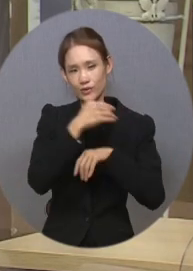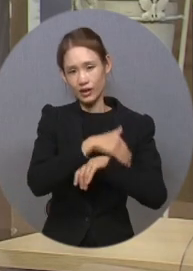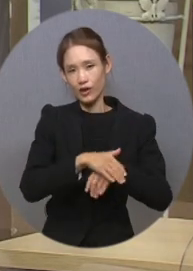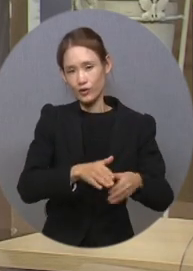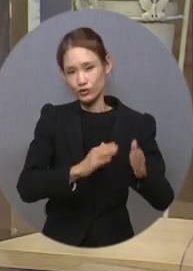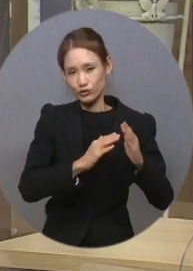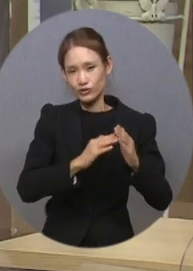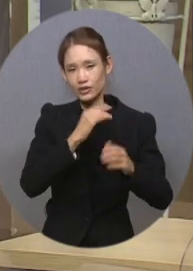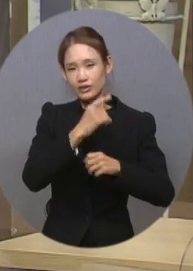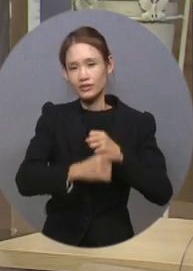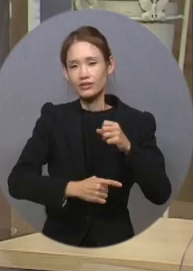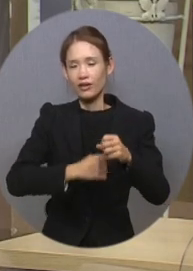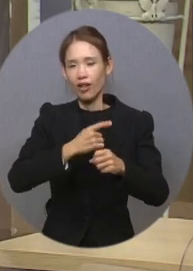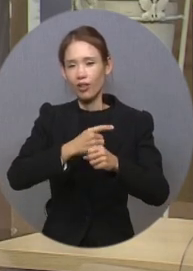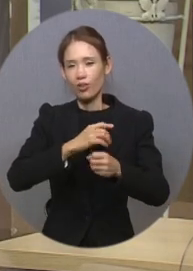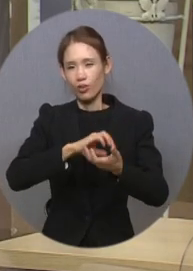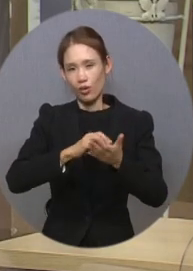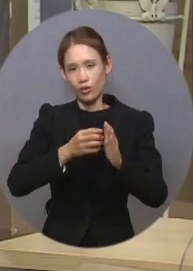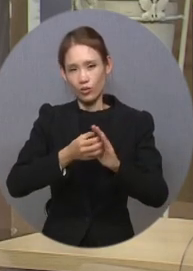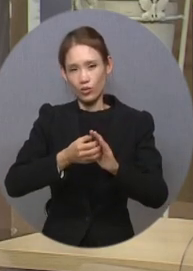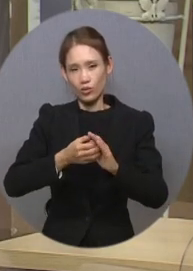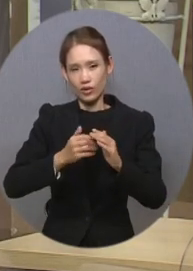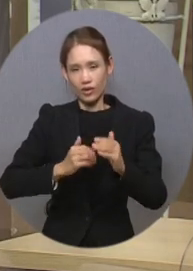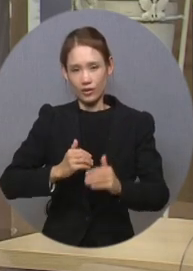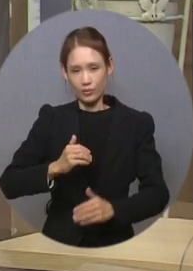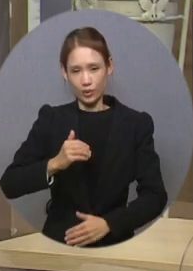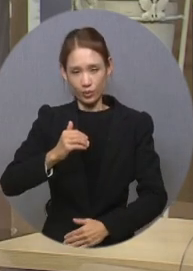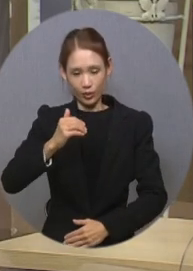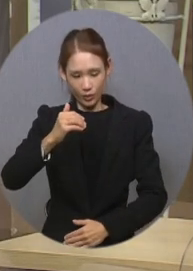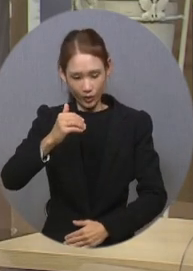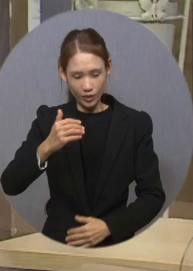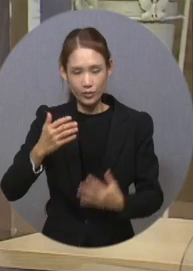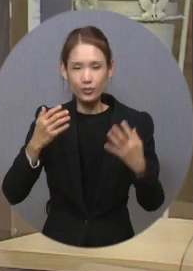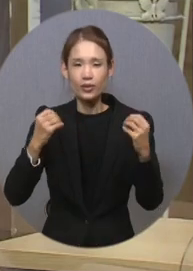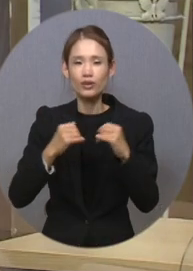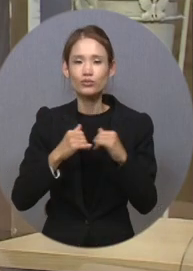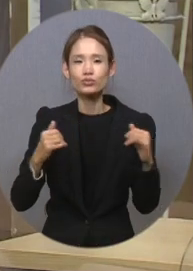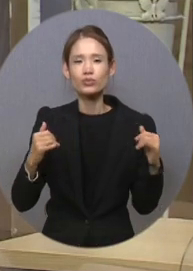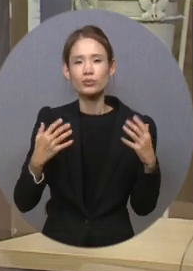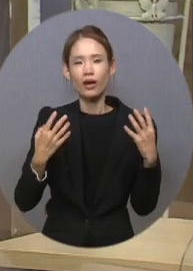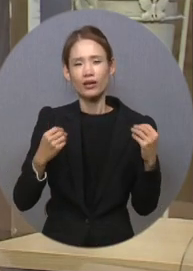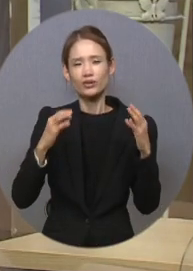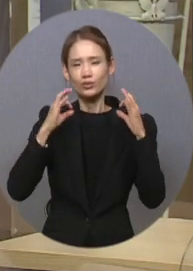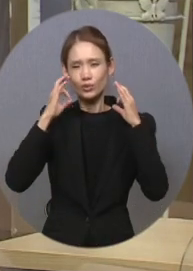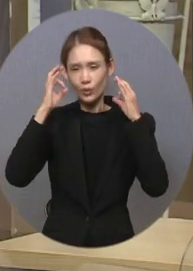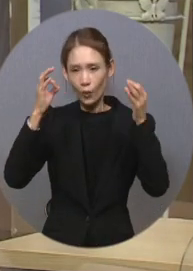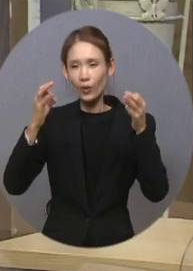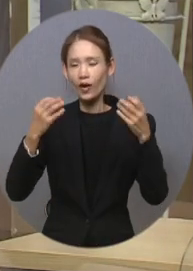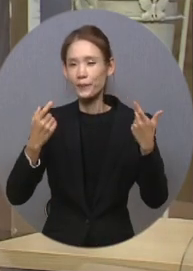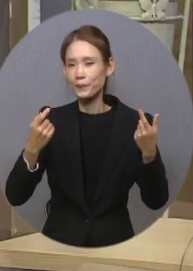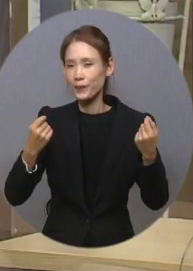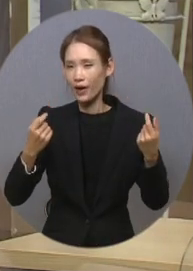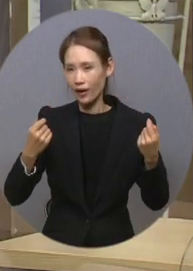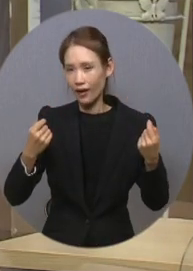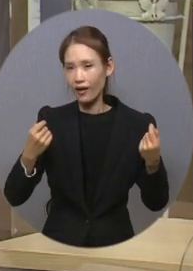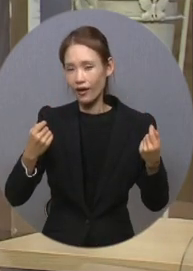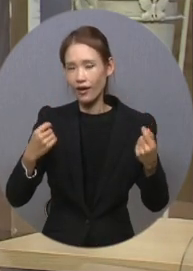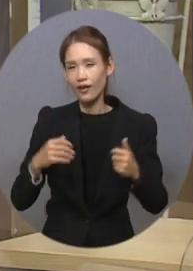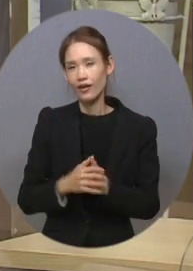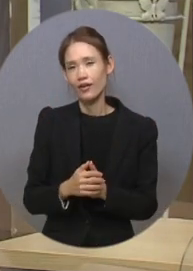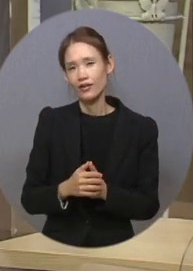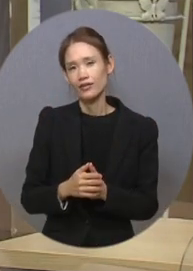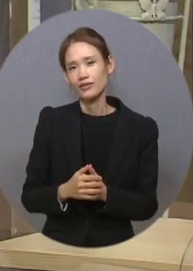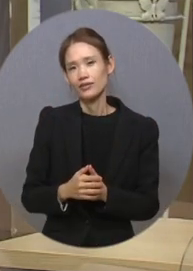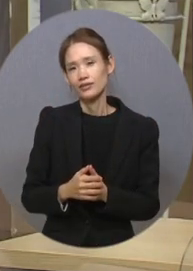1년여 소요도 되고 네. 계속해서 단계단계 밟아오면서 많은 분들께서 또 많은 노력을 기울여 주셔서 이렇게 네.